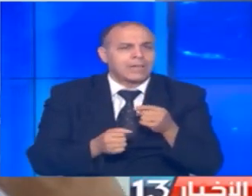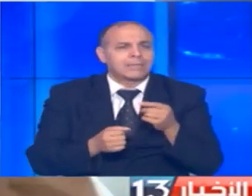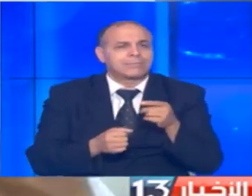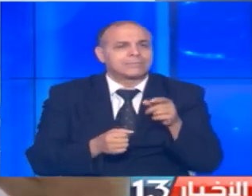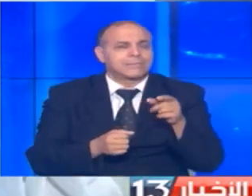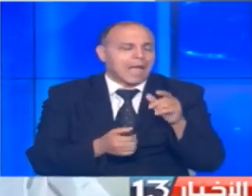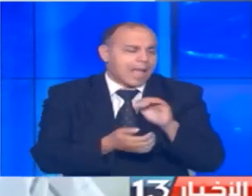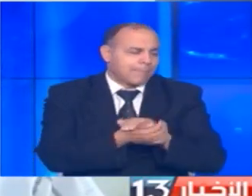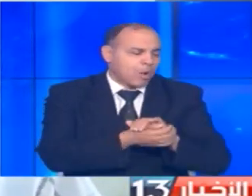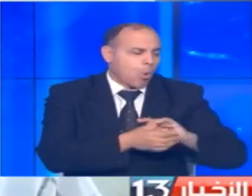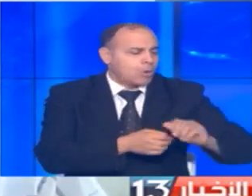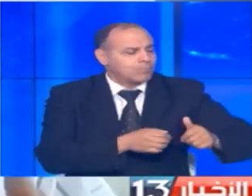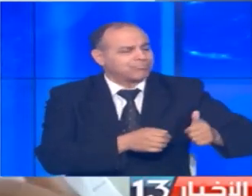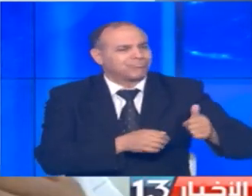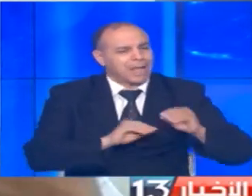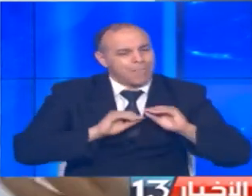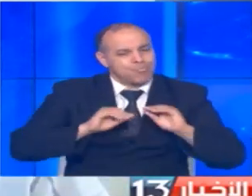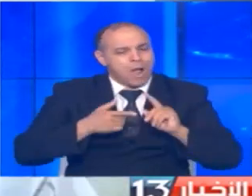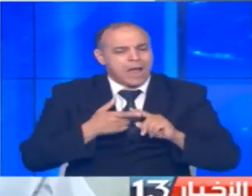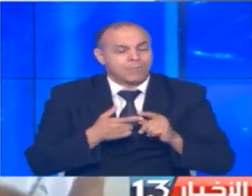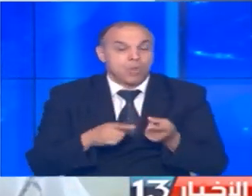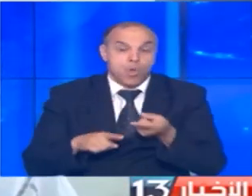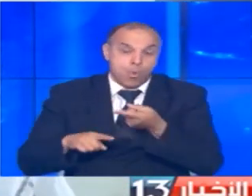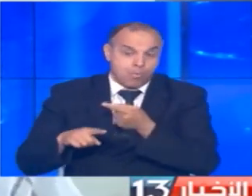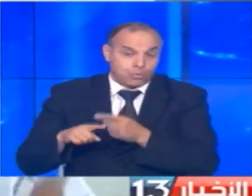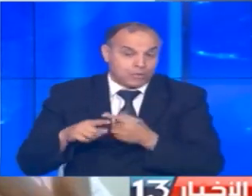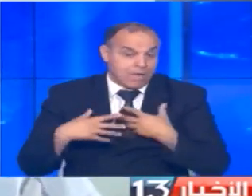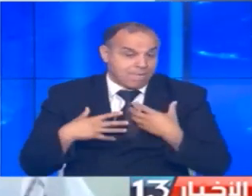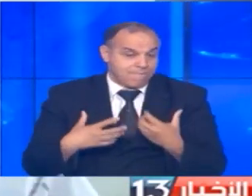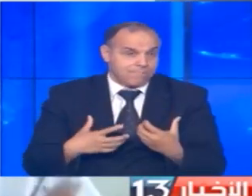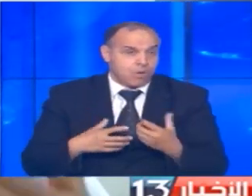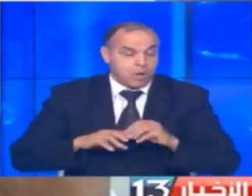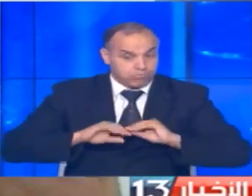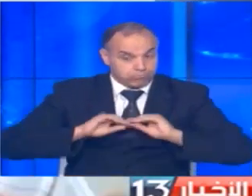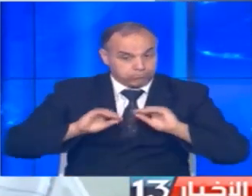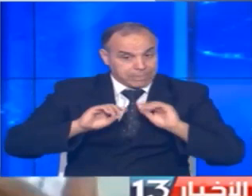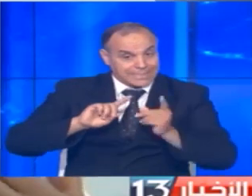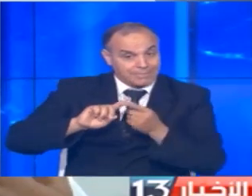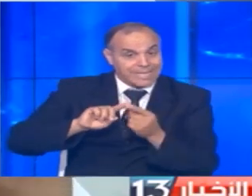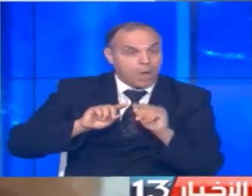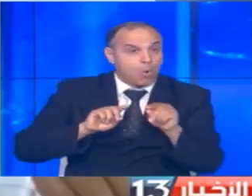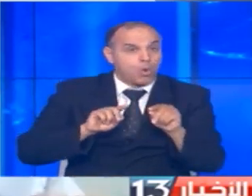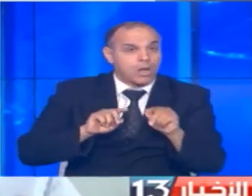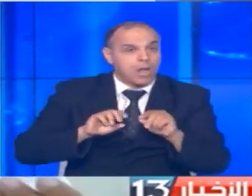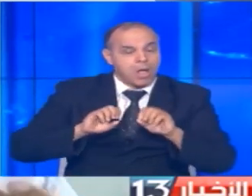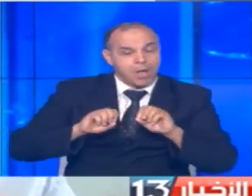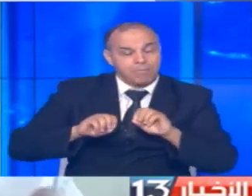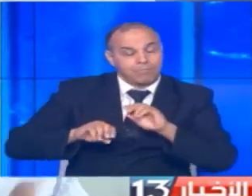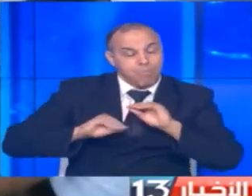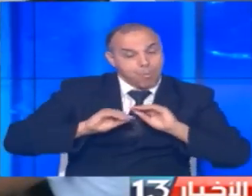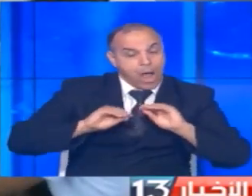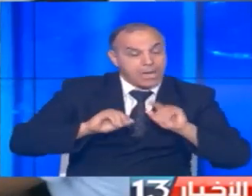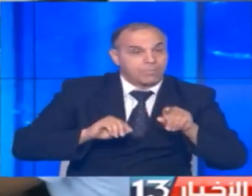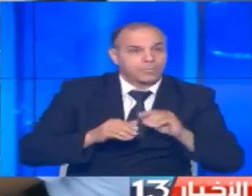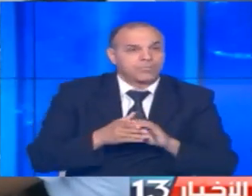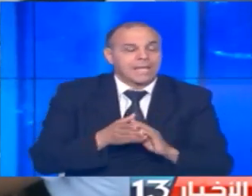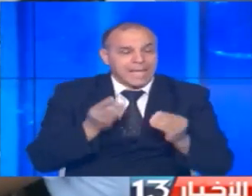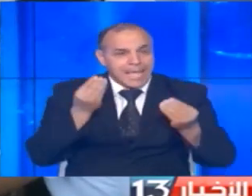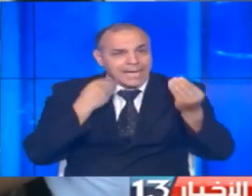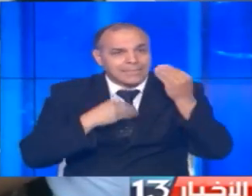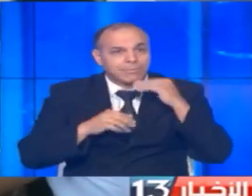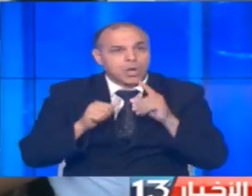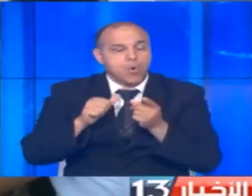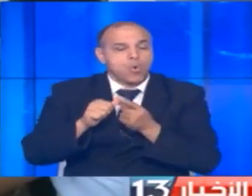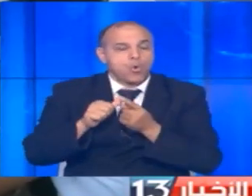الزملاء اكثر نجاعه. كذلك ماذا بينا تكوين جيد للاطار التربوي. تجربه فريده